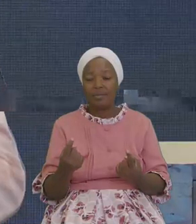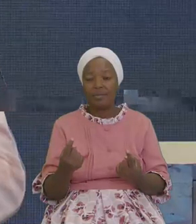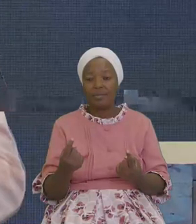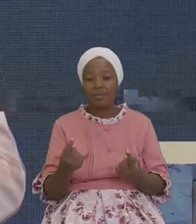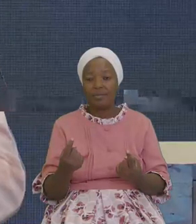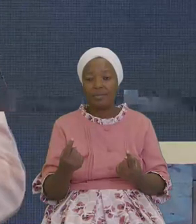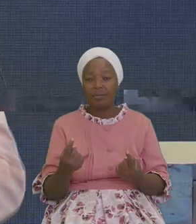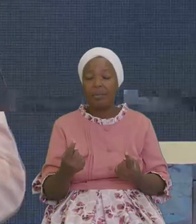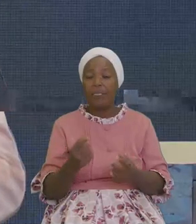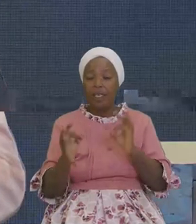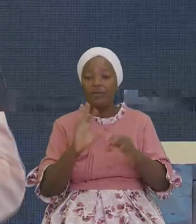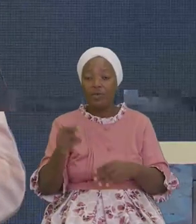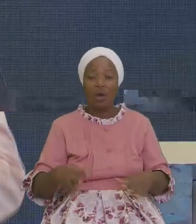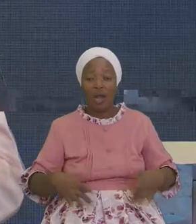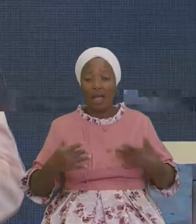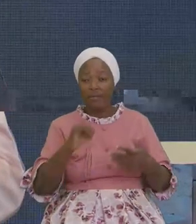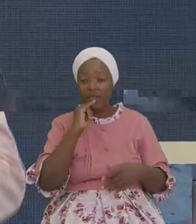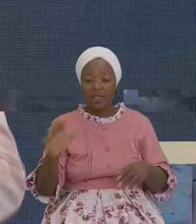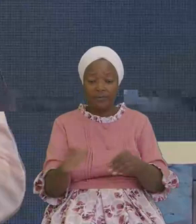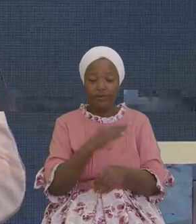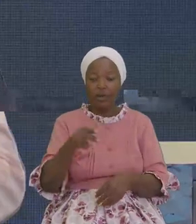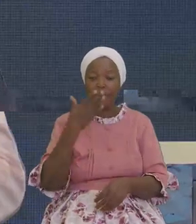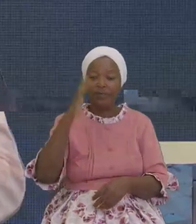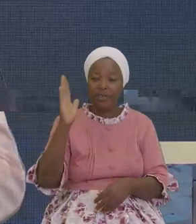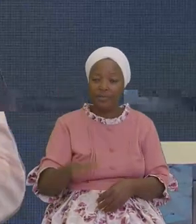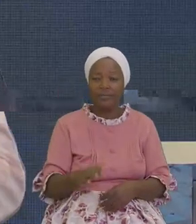si ta vie est remplie de mal,